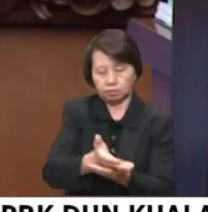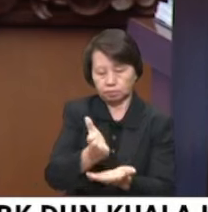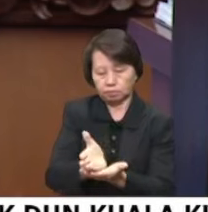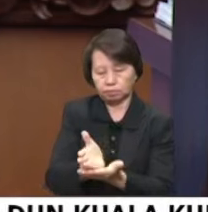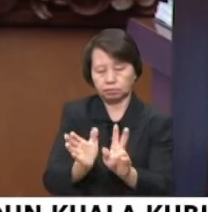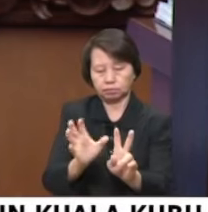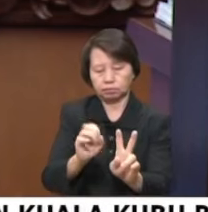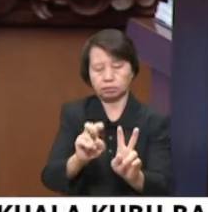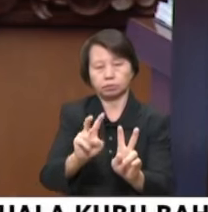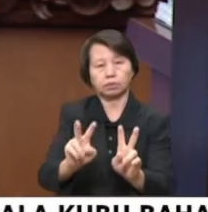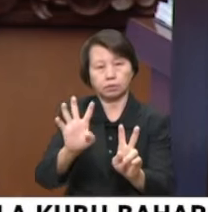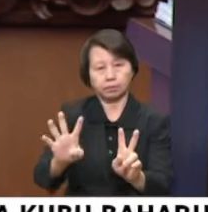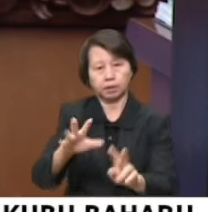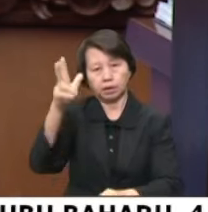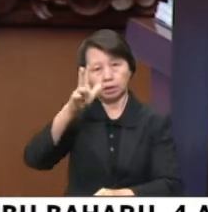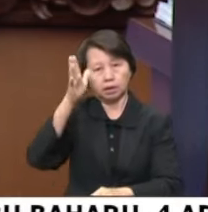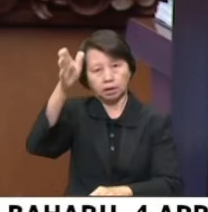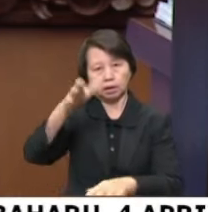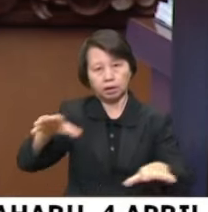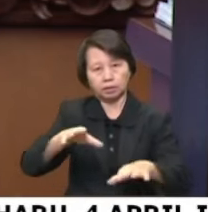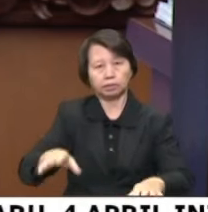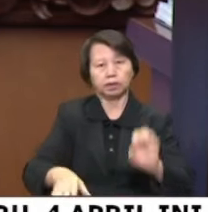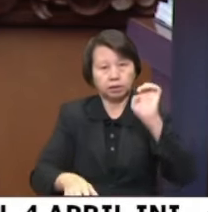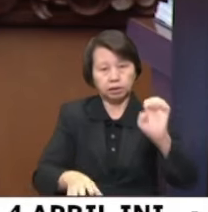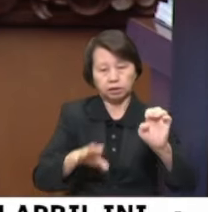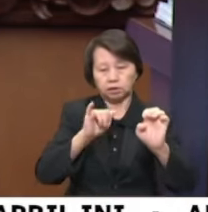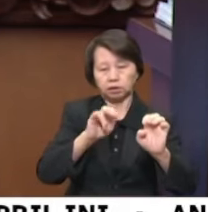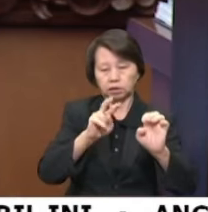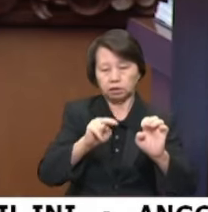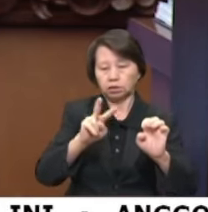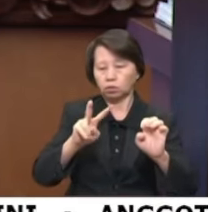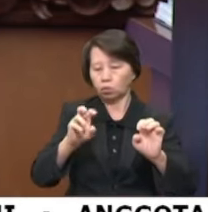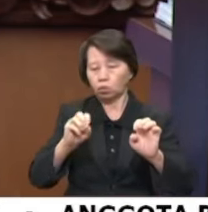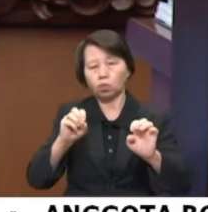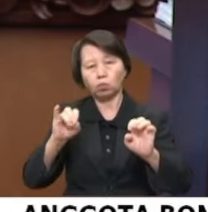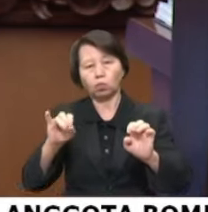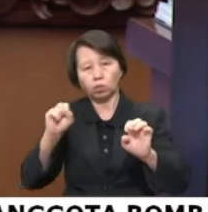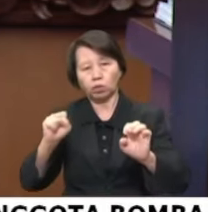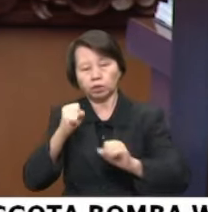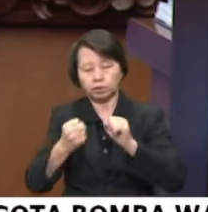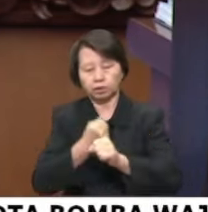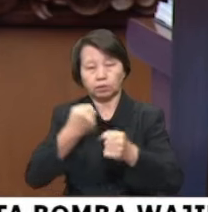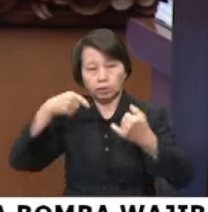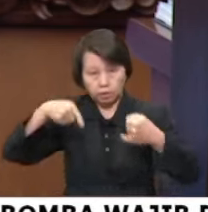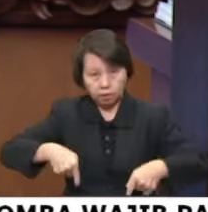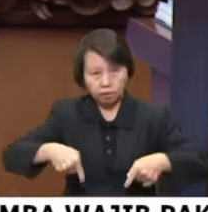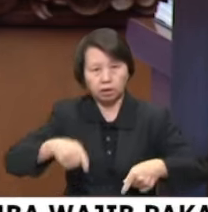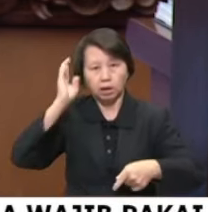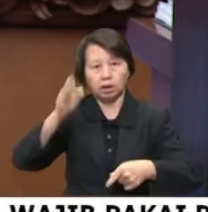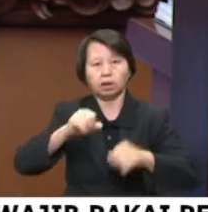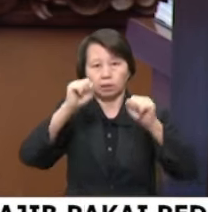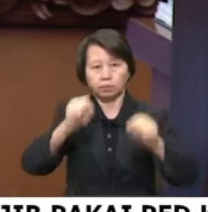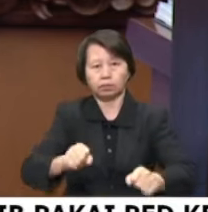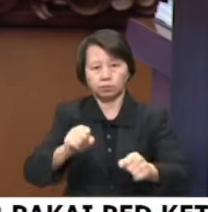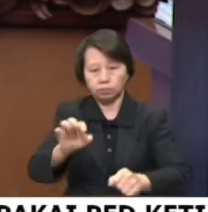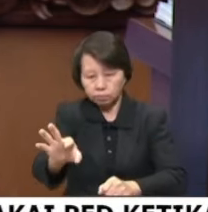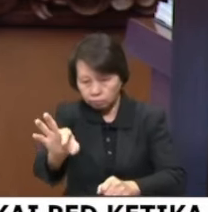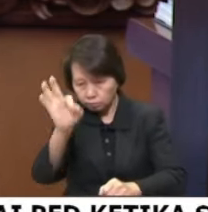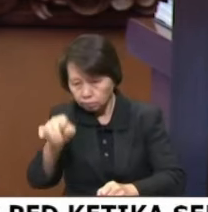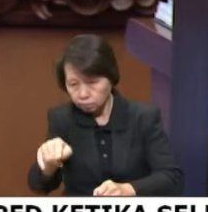2024, kerajaan akan melaksanakan e-invoice secara berperingkat mulai tahun ini yang akan membolehkan